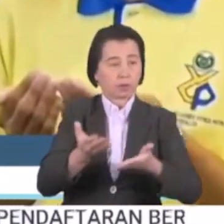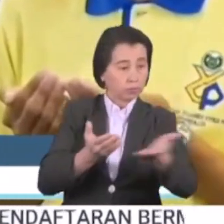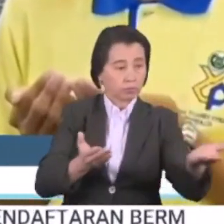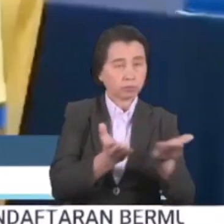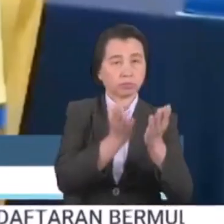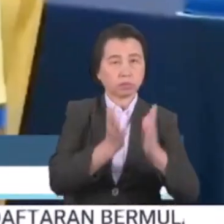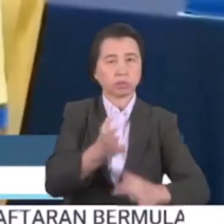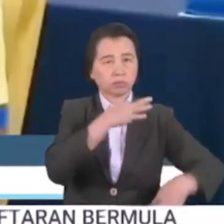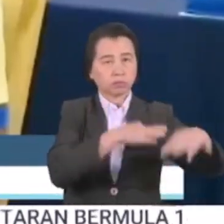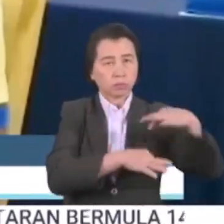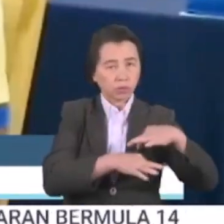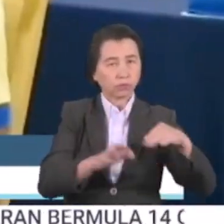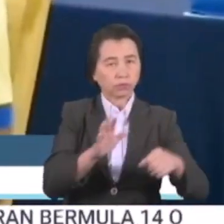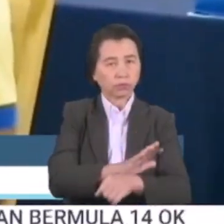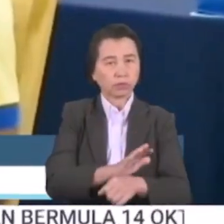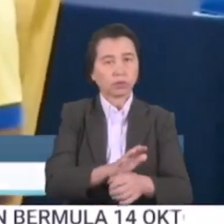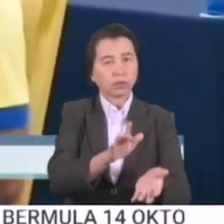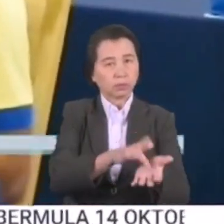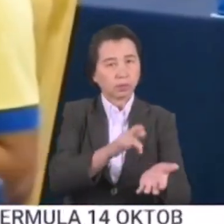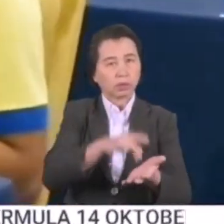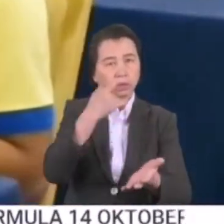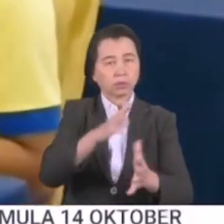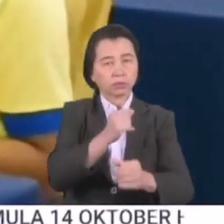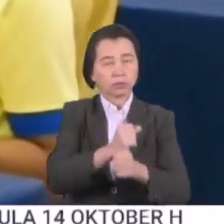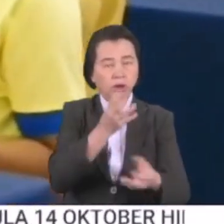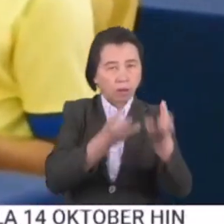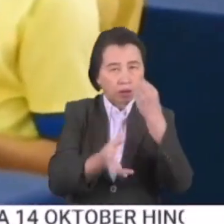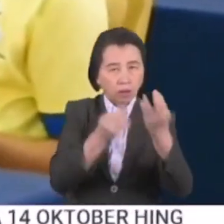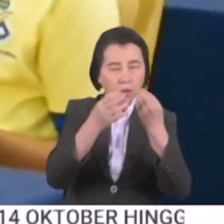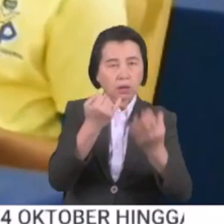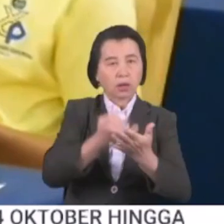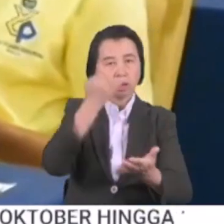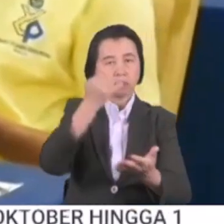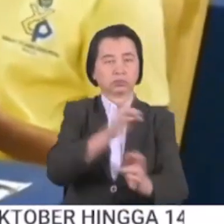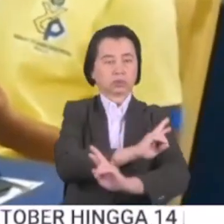pelajar memanfaatkan sepenuh kesempatan untuk mendapatkan